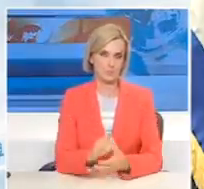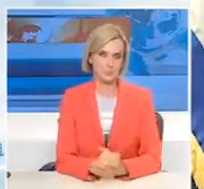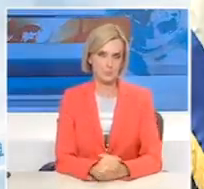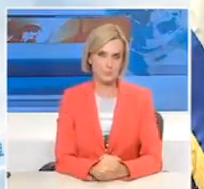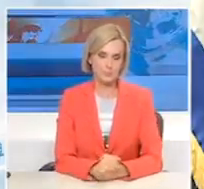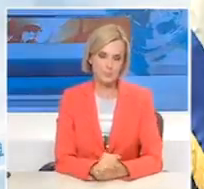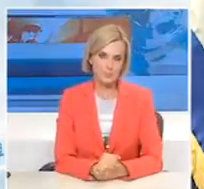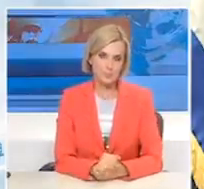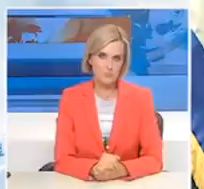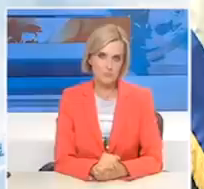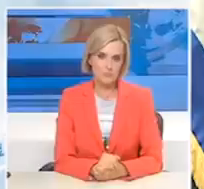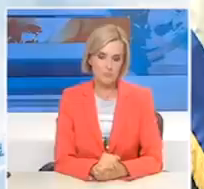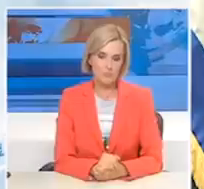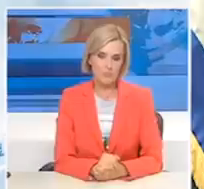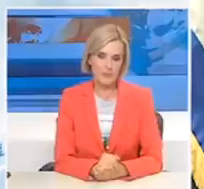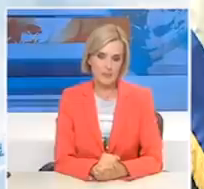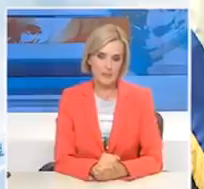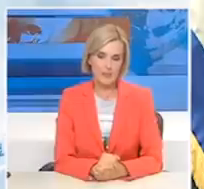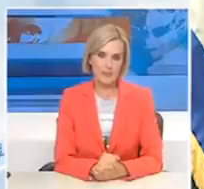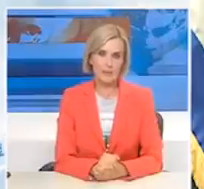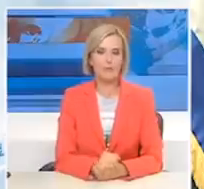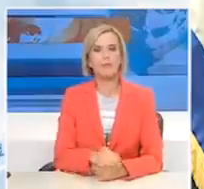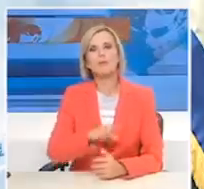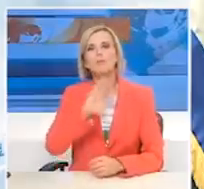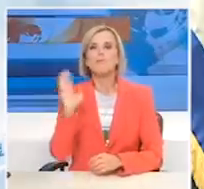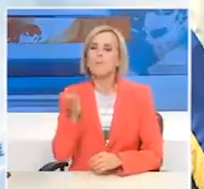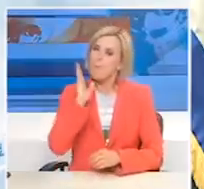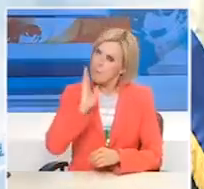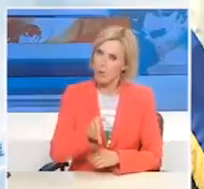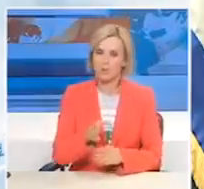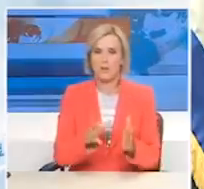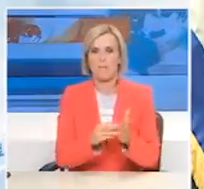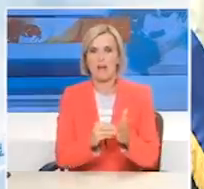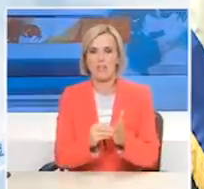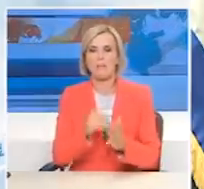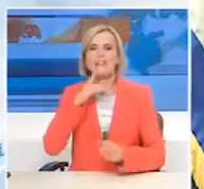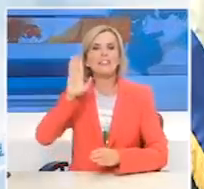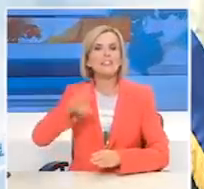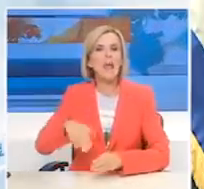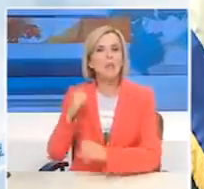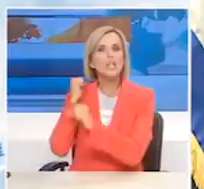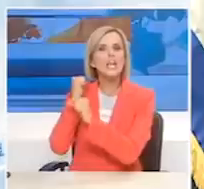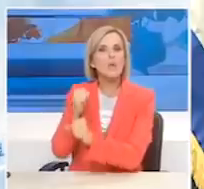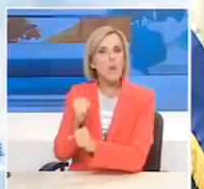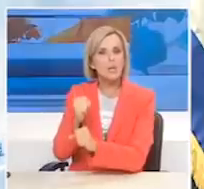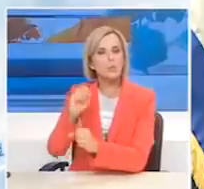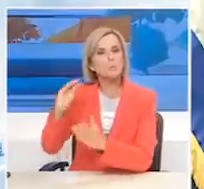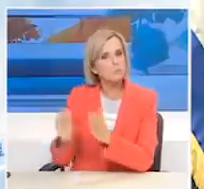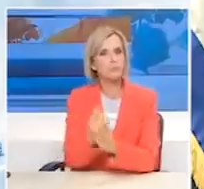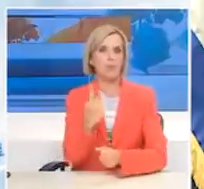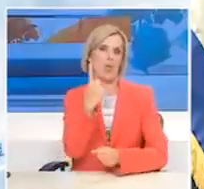Επίσης υπάρχει πιθανότητα, παρά το γεγονός ότι μπορεί να βρεις ένα τέτοιο κρούσμα, λέω εγώ για παράδειγμα τέλος Ιανουαρίου, αυτό το κρούσμα από μόνο του